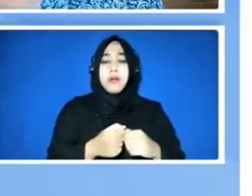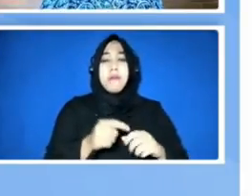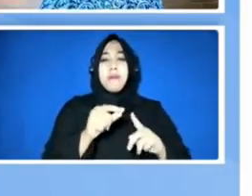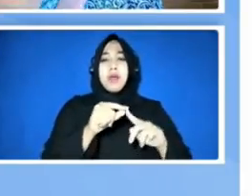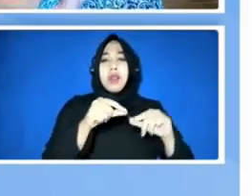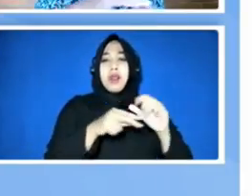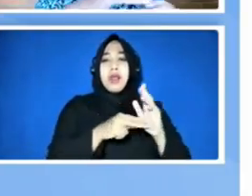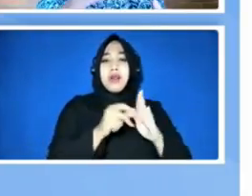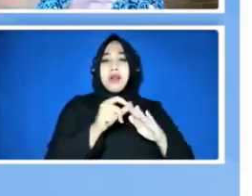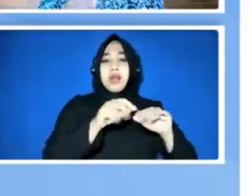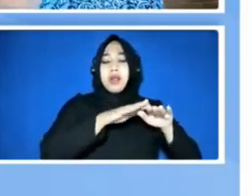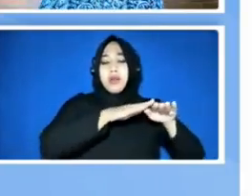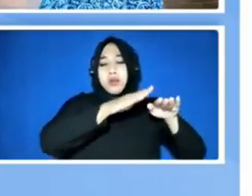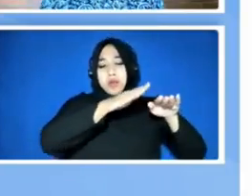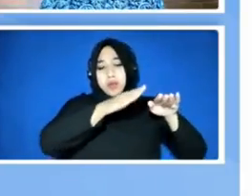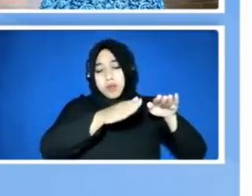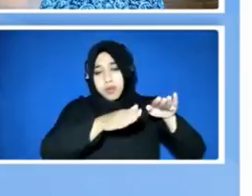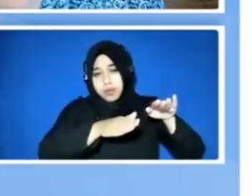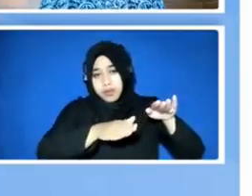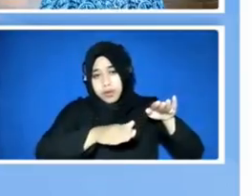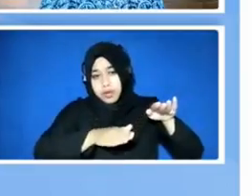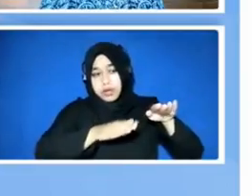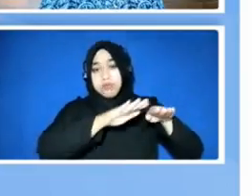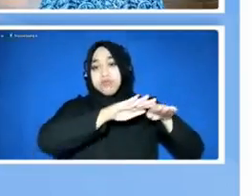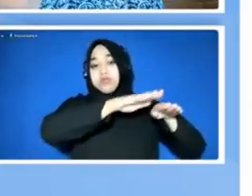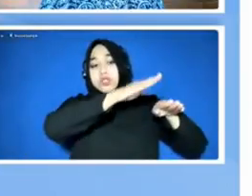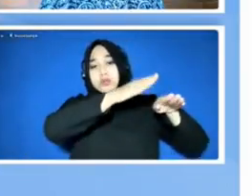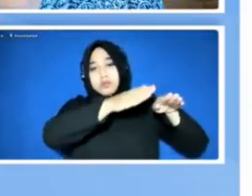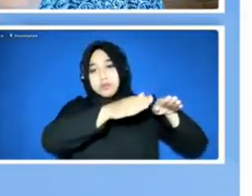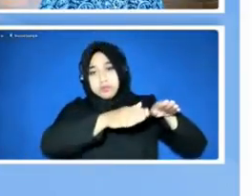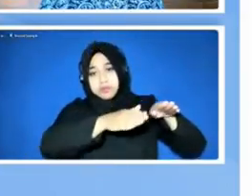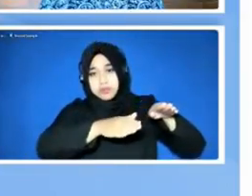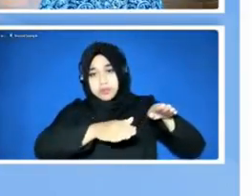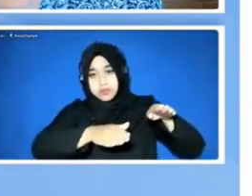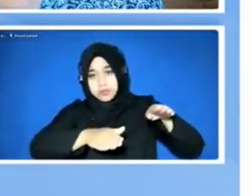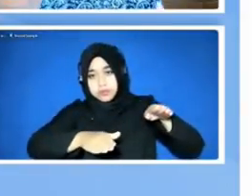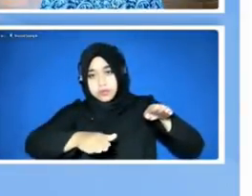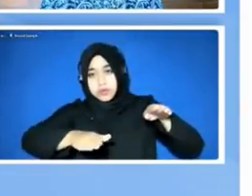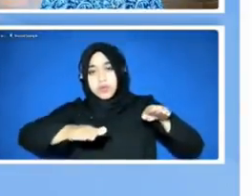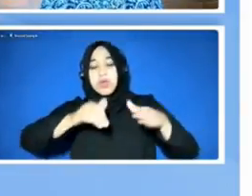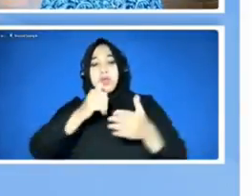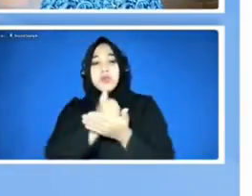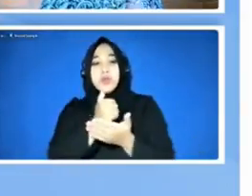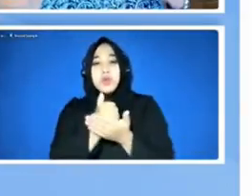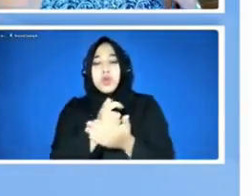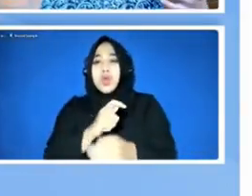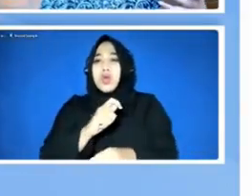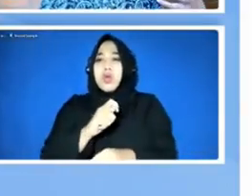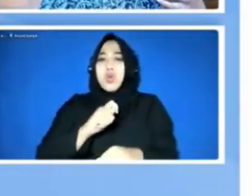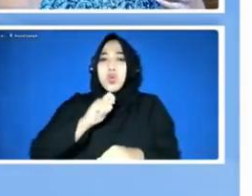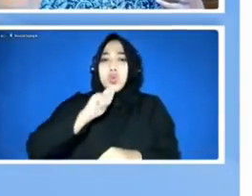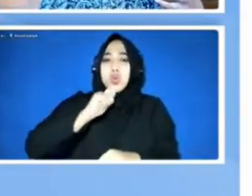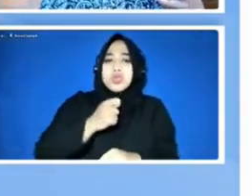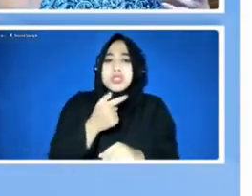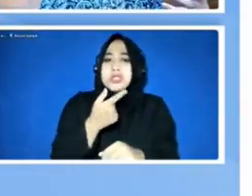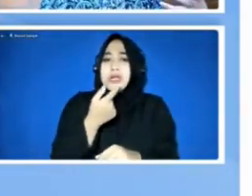kurva dari yang tinggi menjadi rendah, dan itu sebenarnya kuncinya sebenarnya simple. Dia adalah